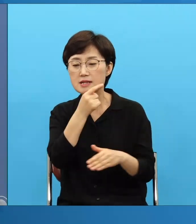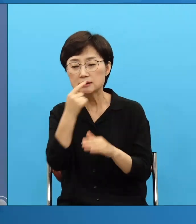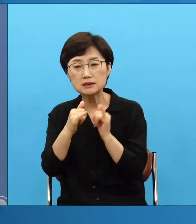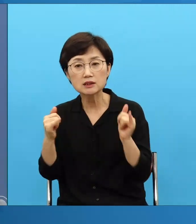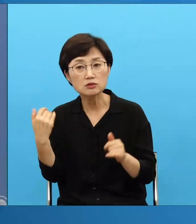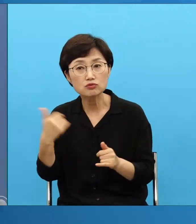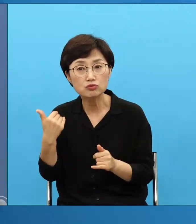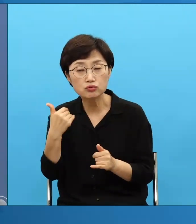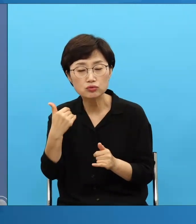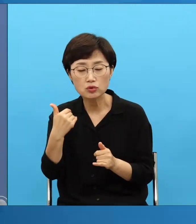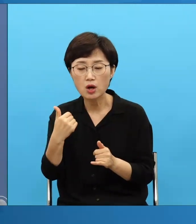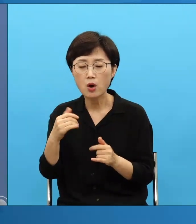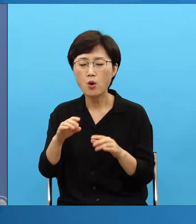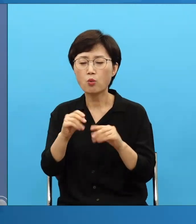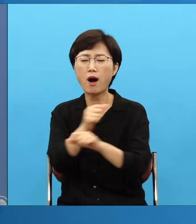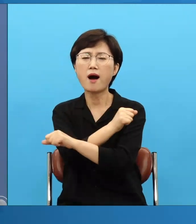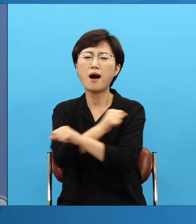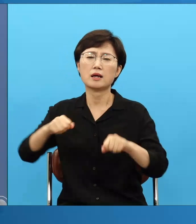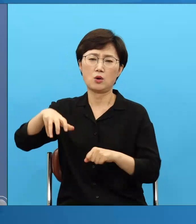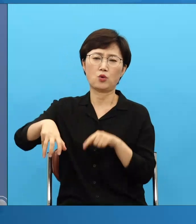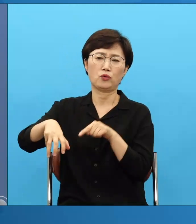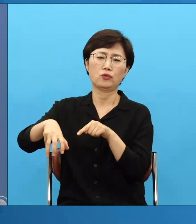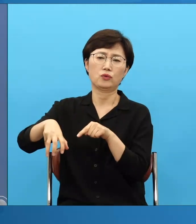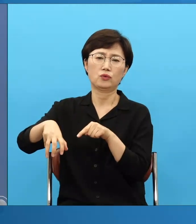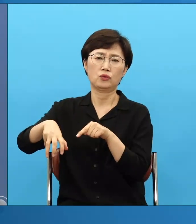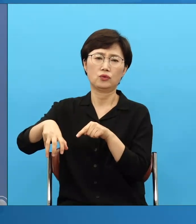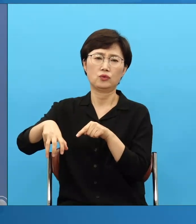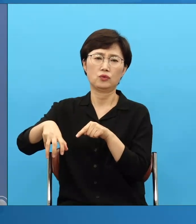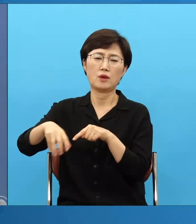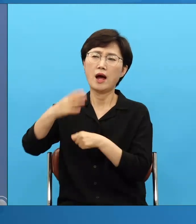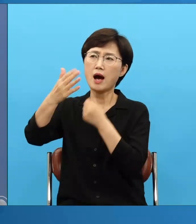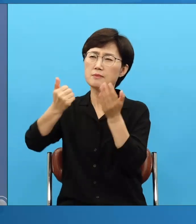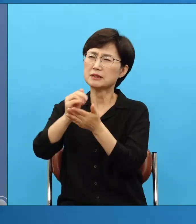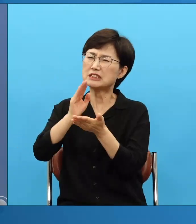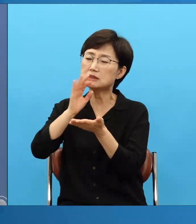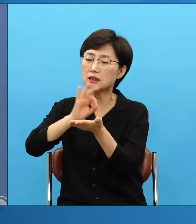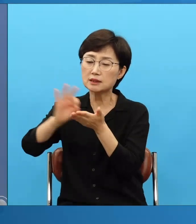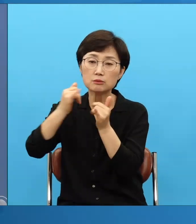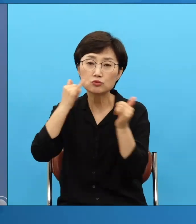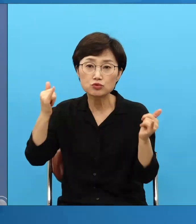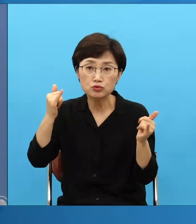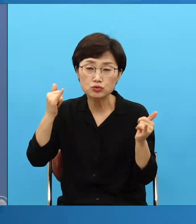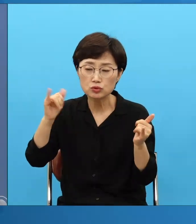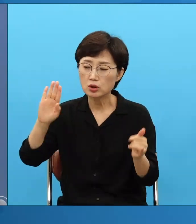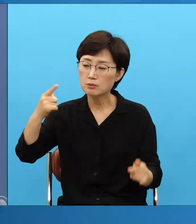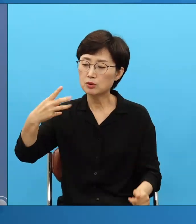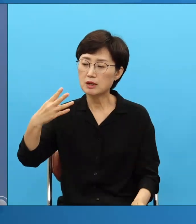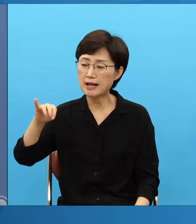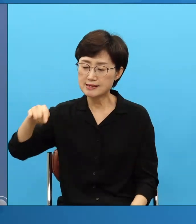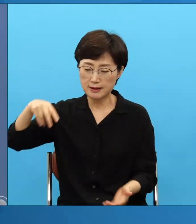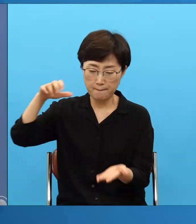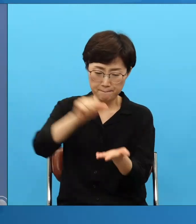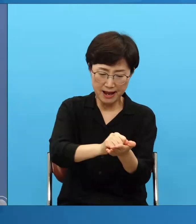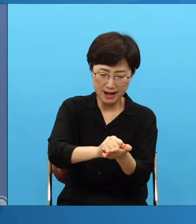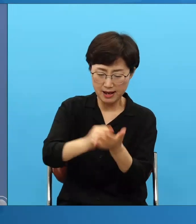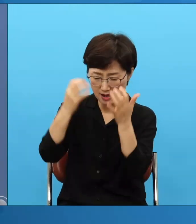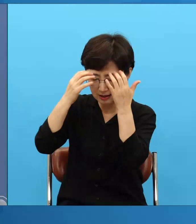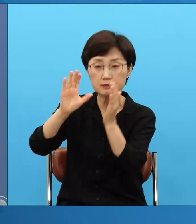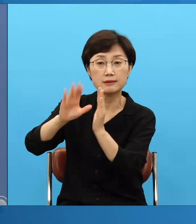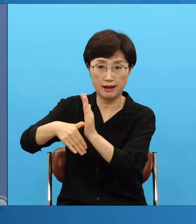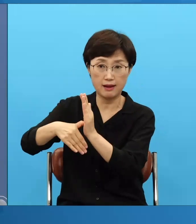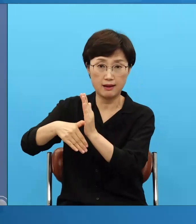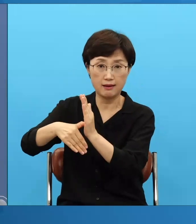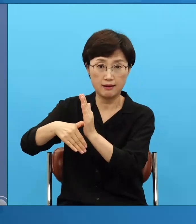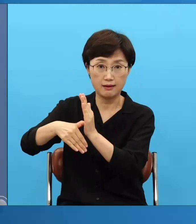광야에서, And the true evidences and true witnesses is the 하나님이 wilderness. 쓰시는 진짜 인물은 블레셋 시대에 And then the true 그때 individuals 나온 that 겁니다. God used was the